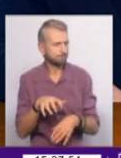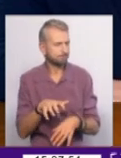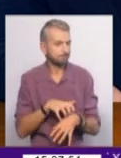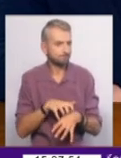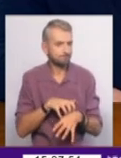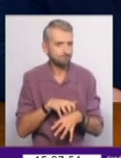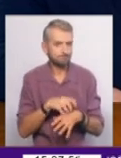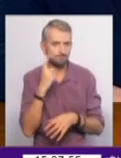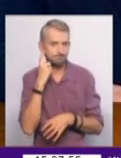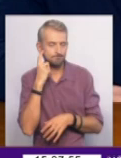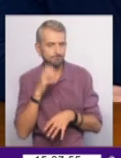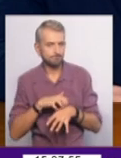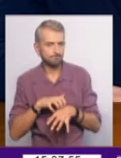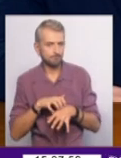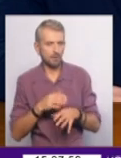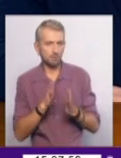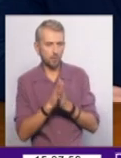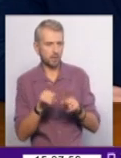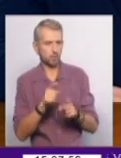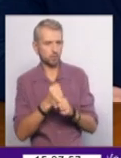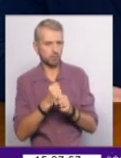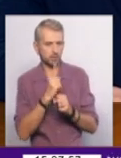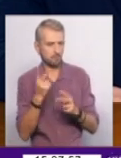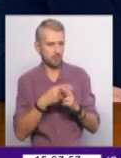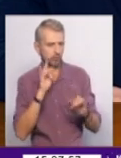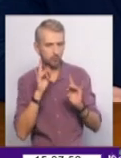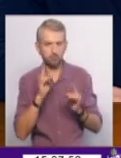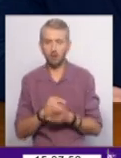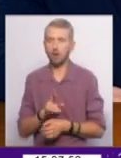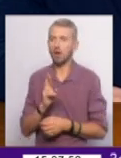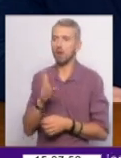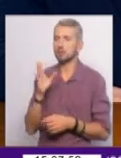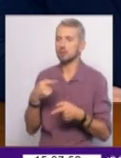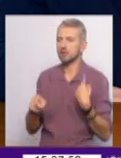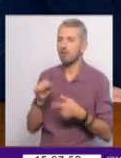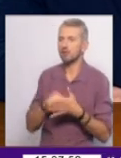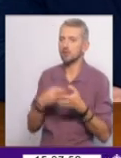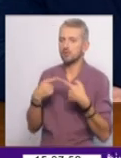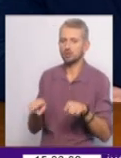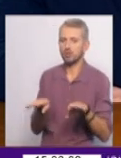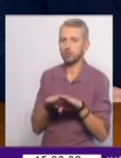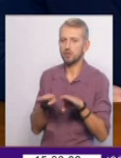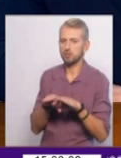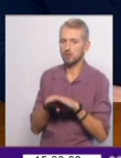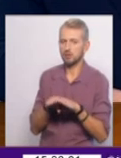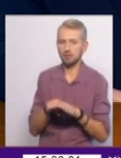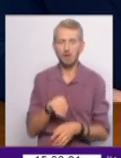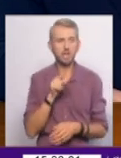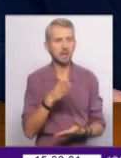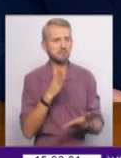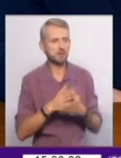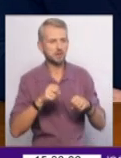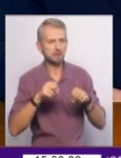саме таку технологію. Яким чином він буде відрізнятися від інших подібних? Там є